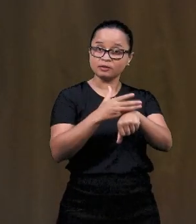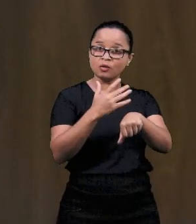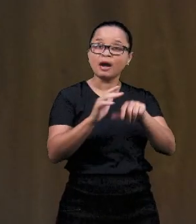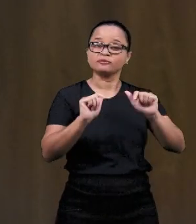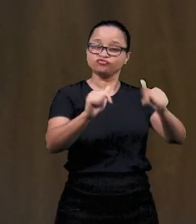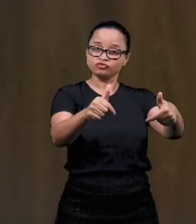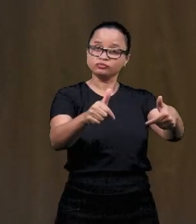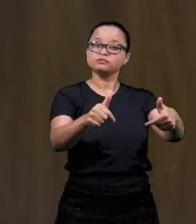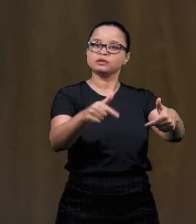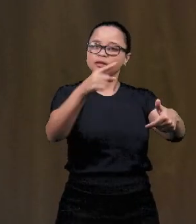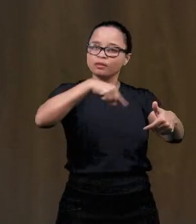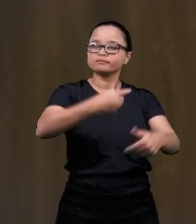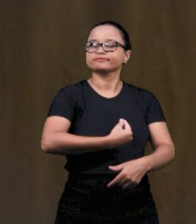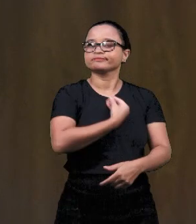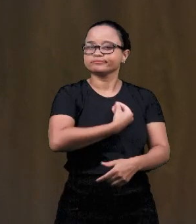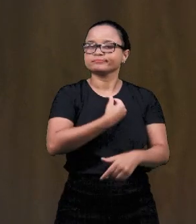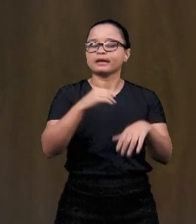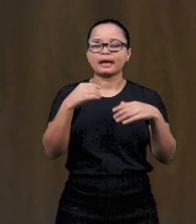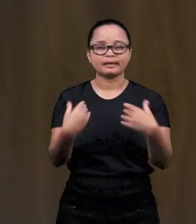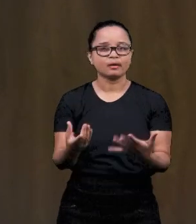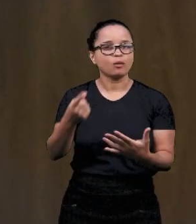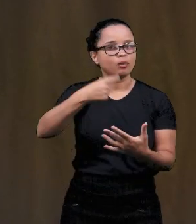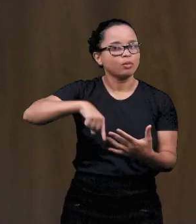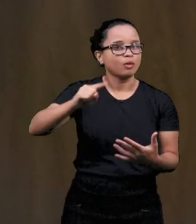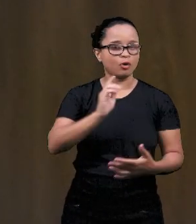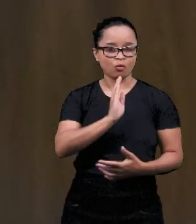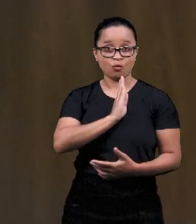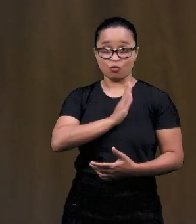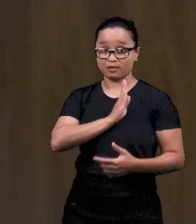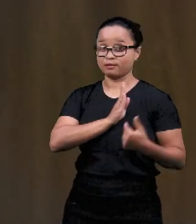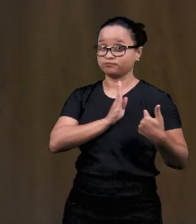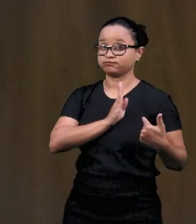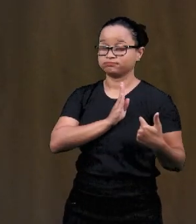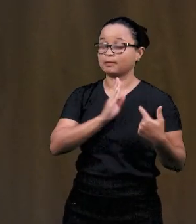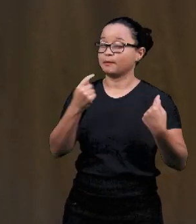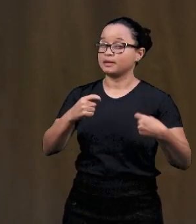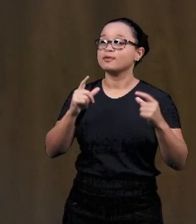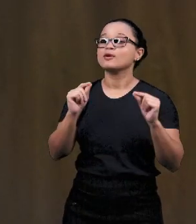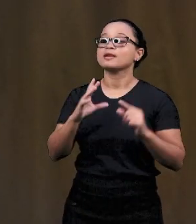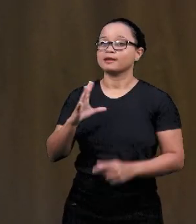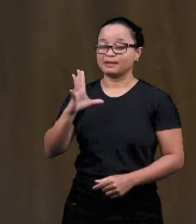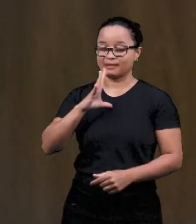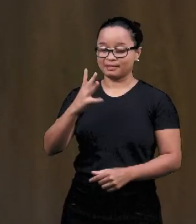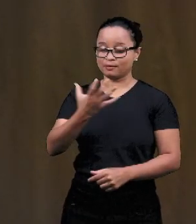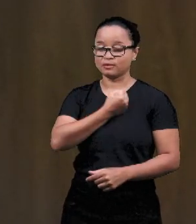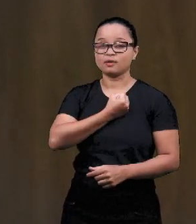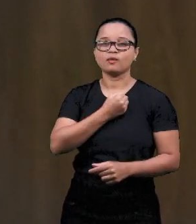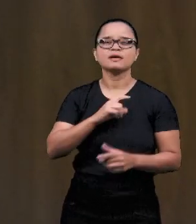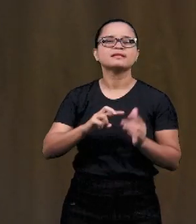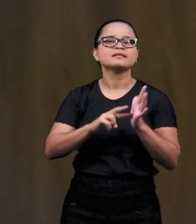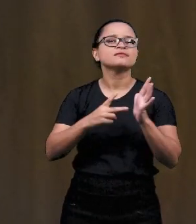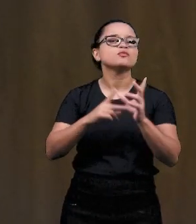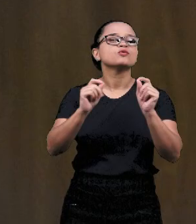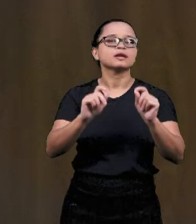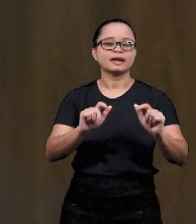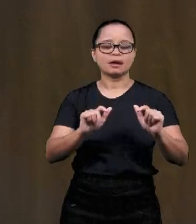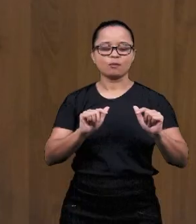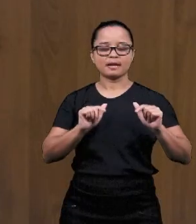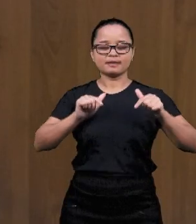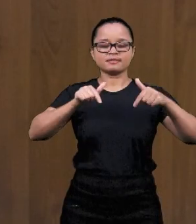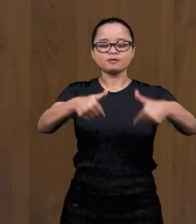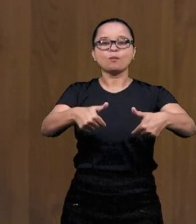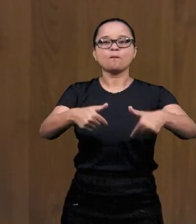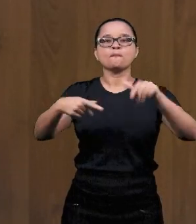notre faveur. Donc, nous avons besoin d'avoir notre cœur que le salut, c'est un acte et brûle de l'amour de